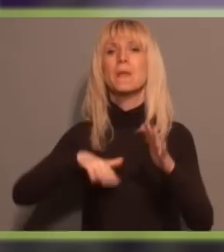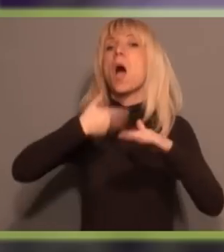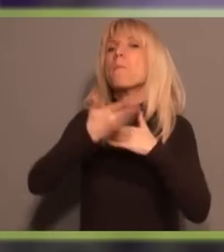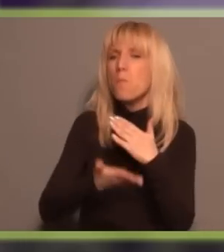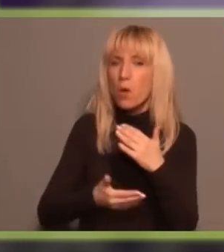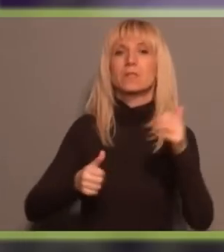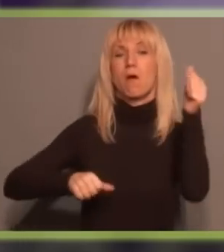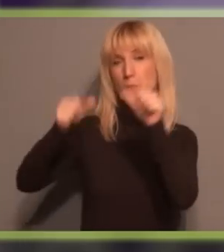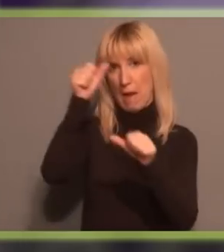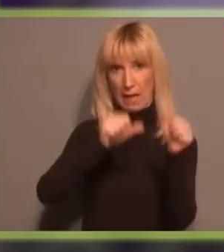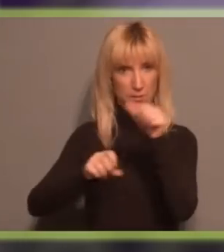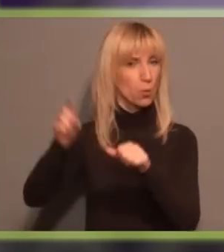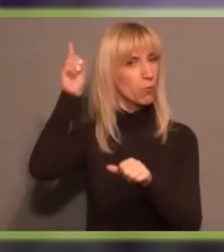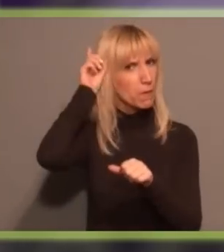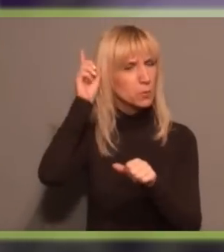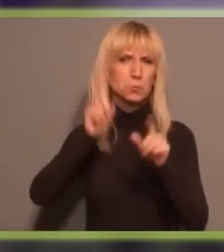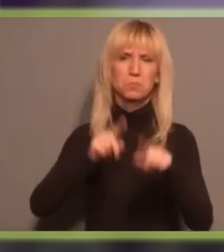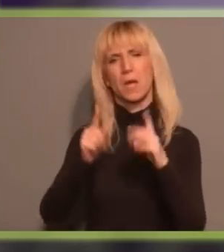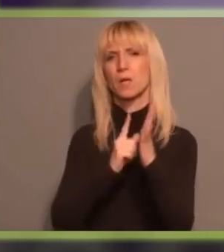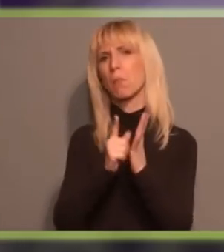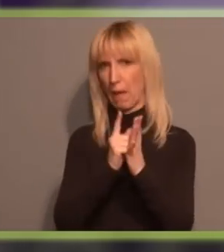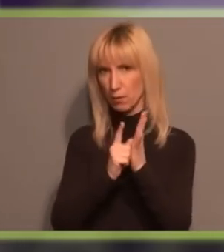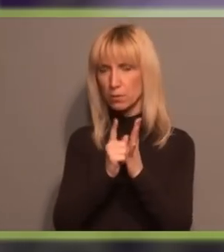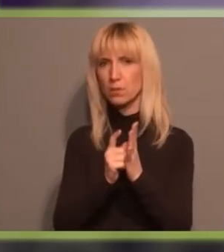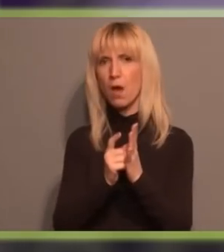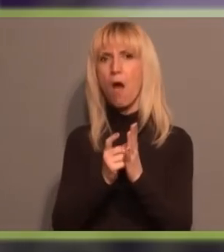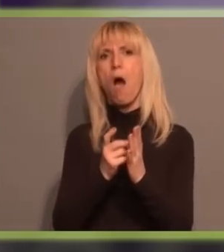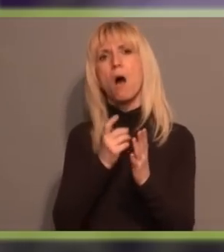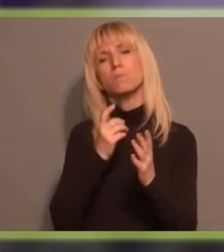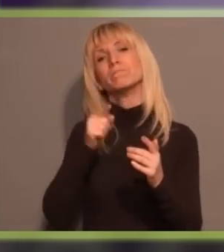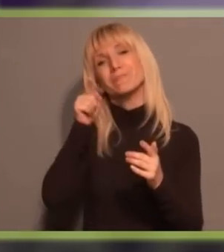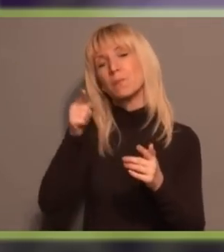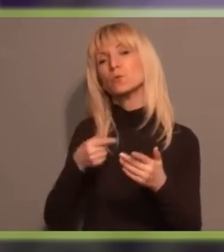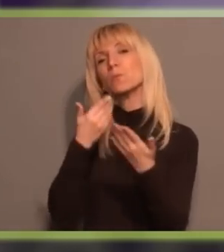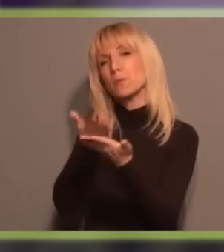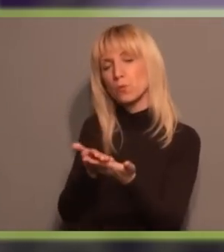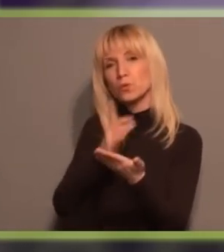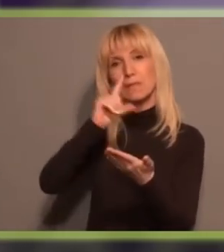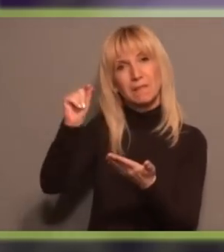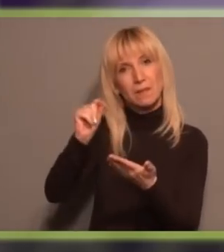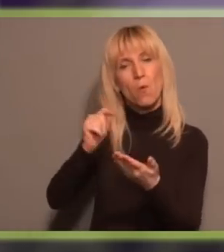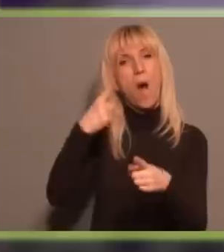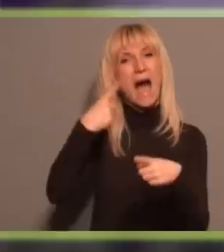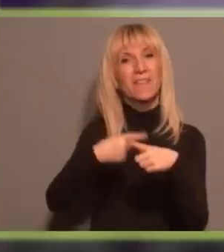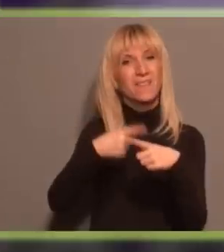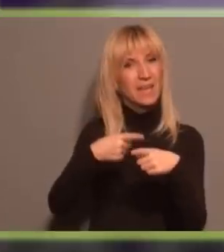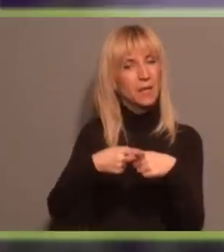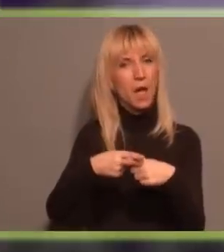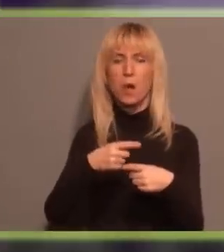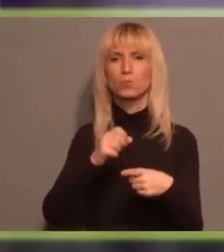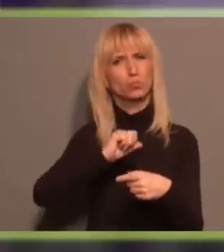Posle operacije, kad smo bili u Nemačkom nekom periodu i kad su nam preporučili da Atina je bio kao jedno mjesto